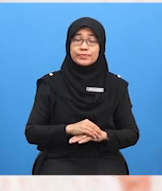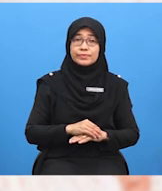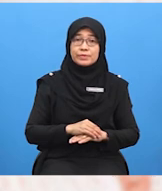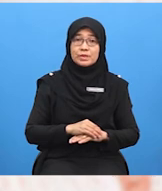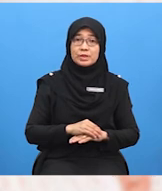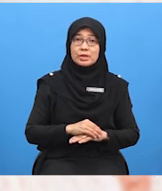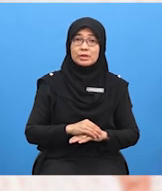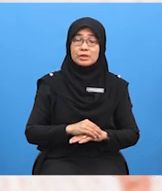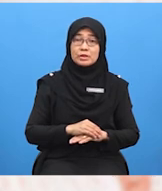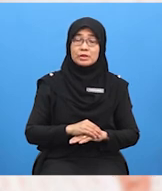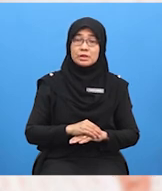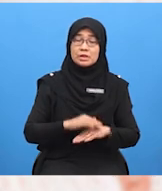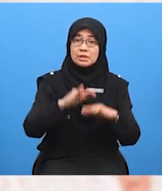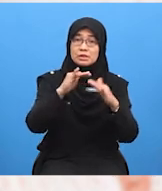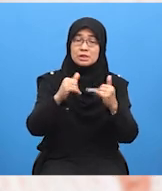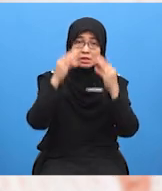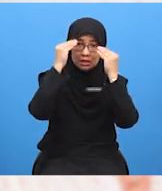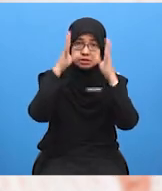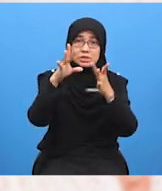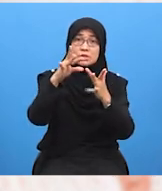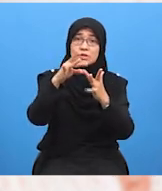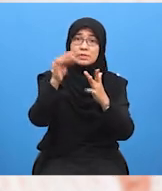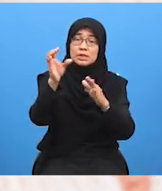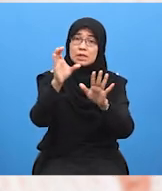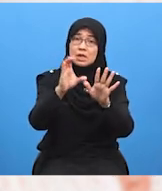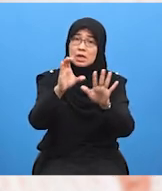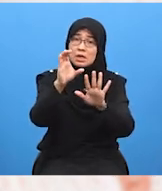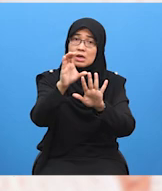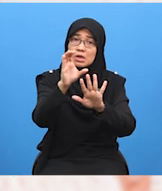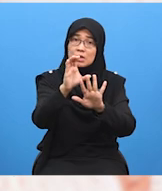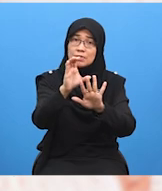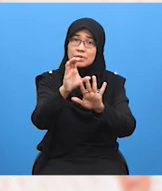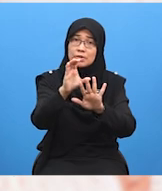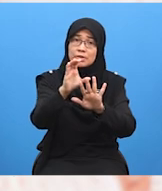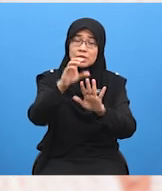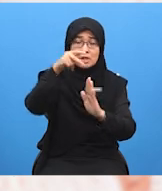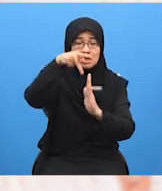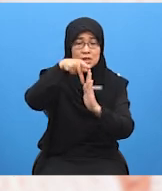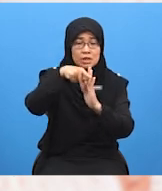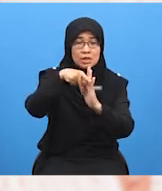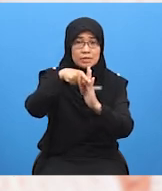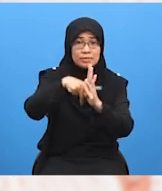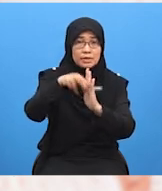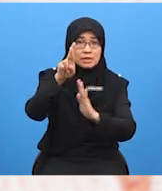Di sini, cikgu memilih komponen, perintang,